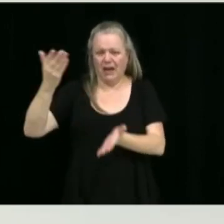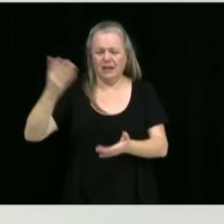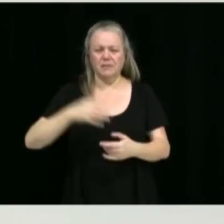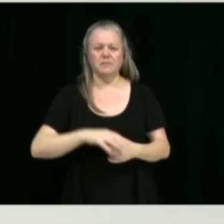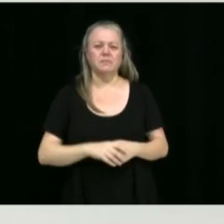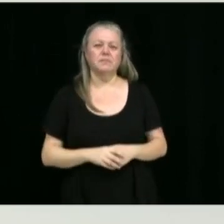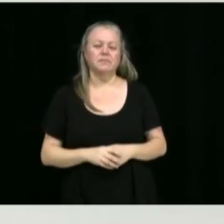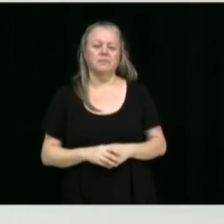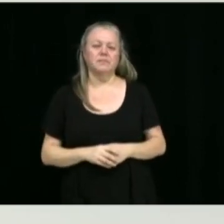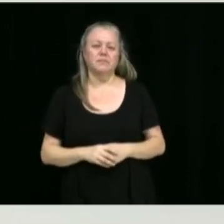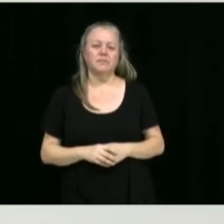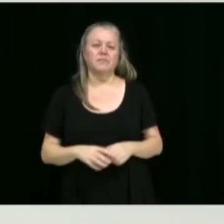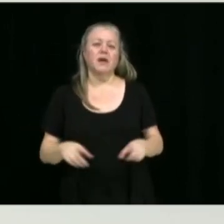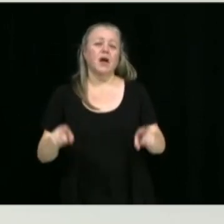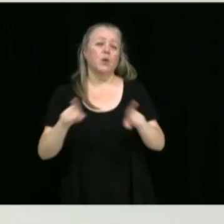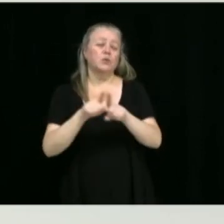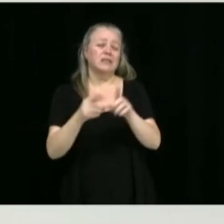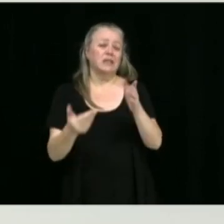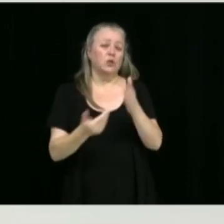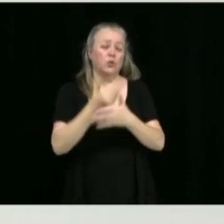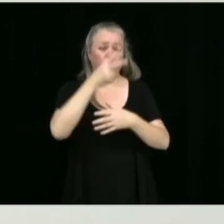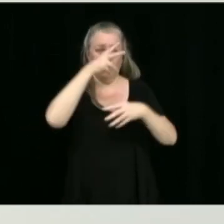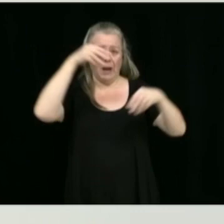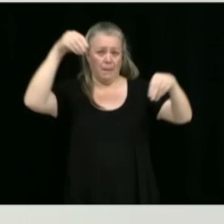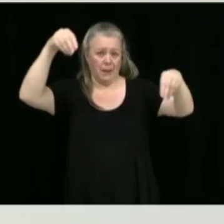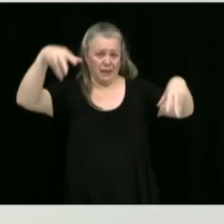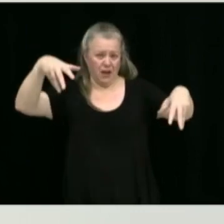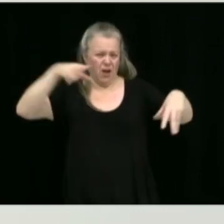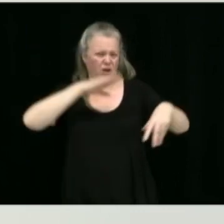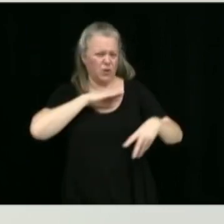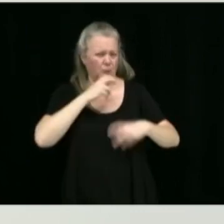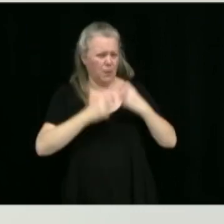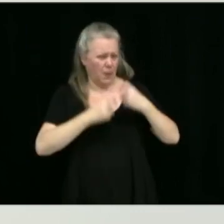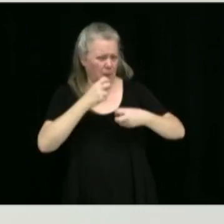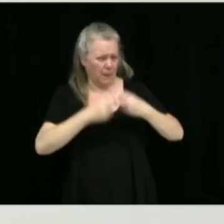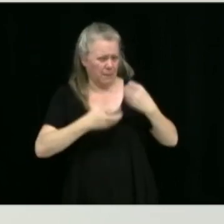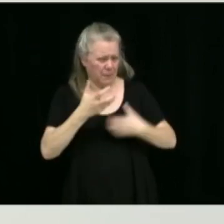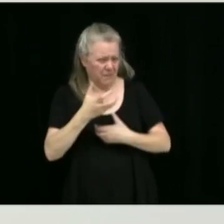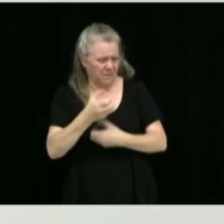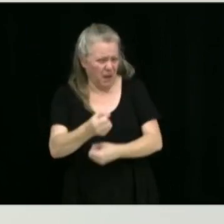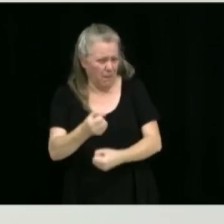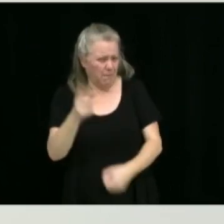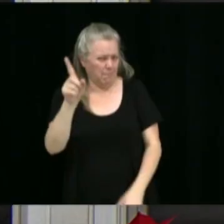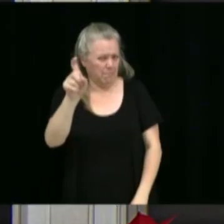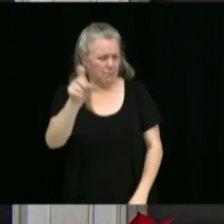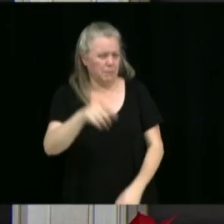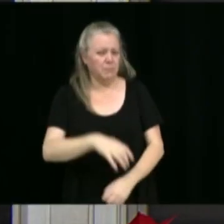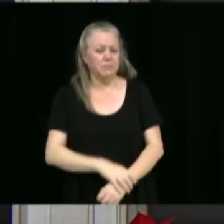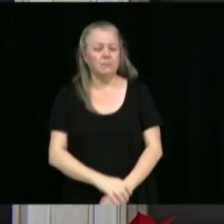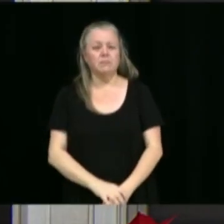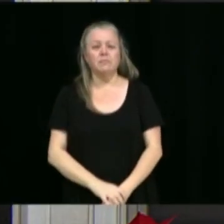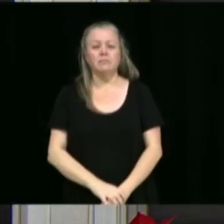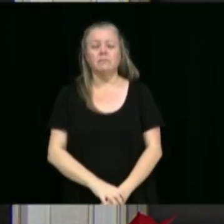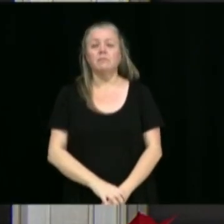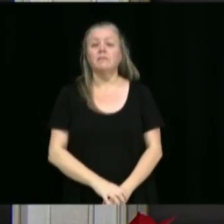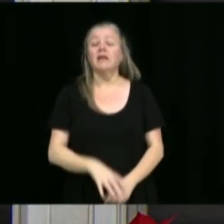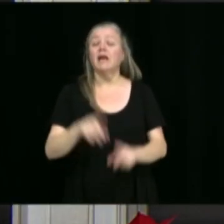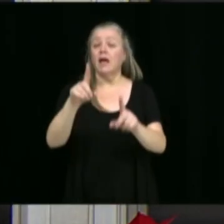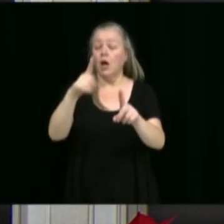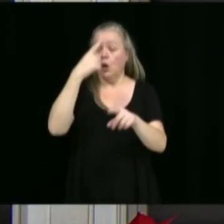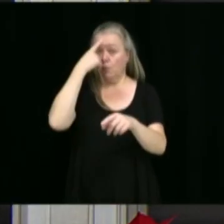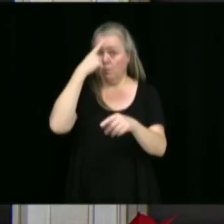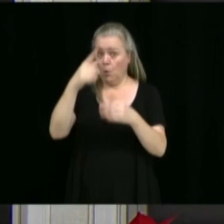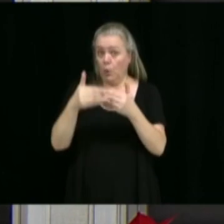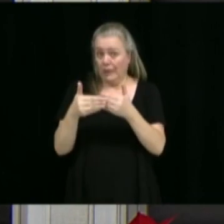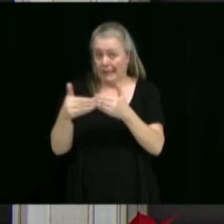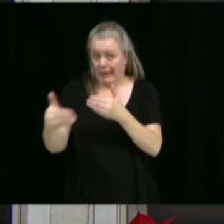réparé. Deuxièmement, les nouveaux lampadaires de la Ville ont-ils un problème de fiabilité? Je vais regarder pour le délai auprès